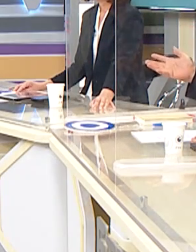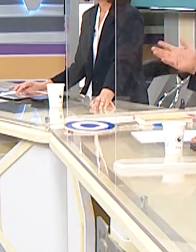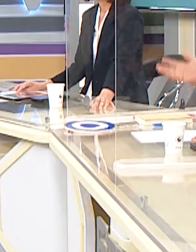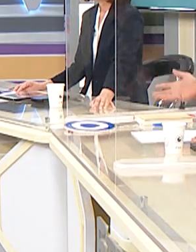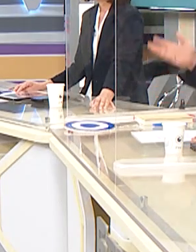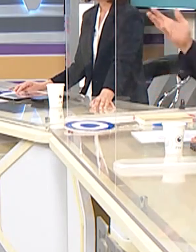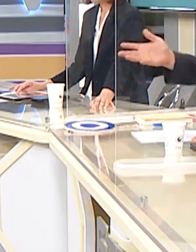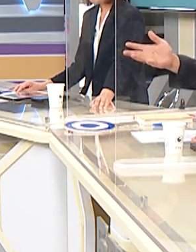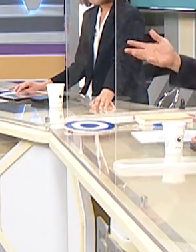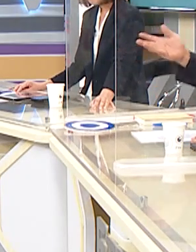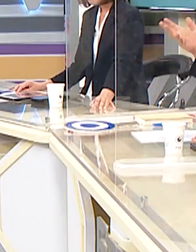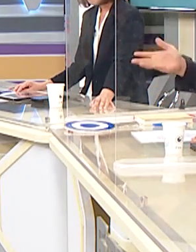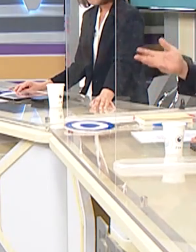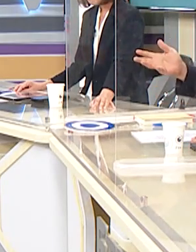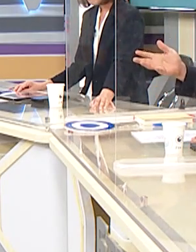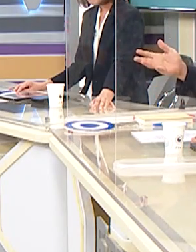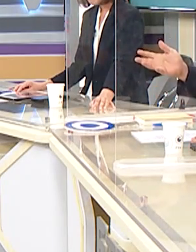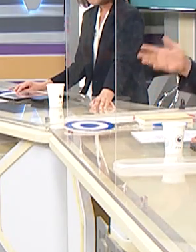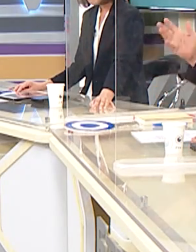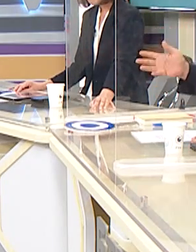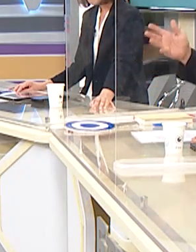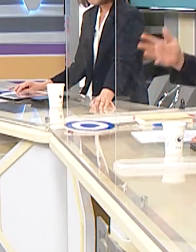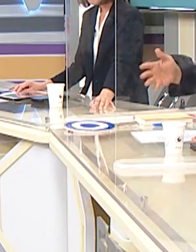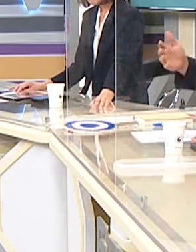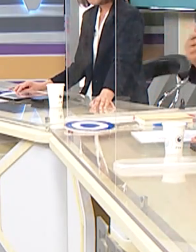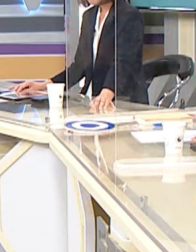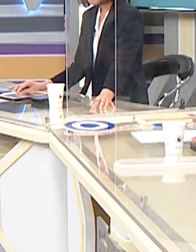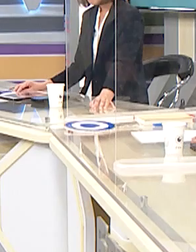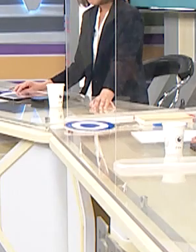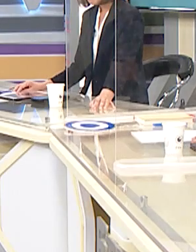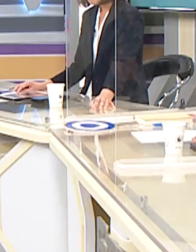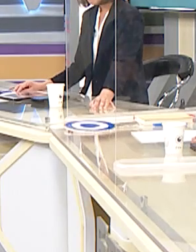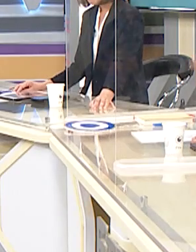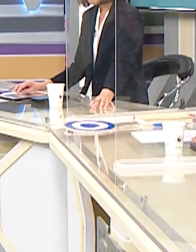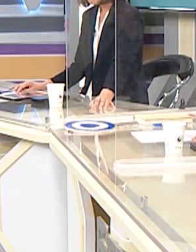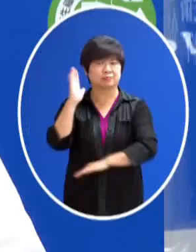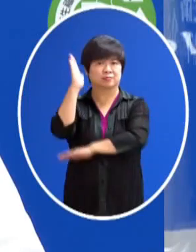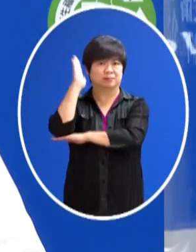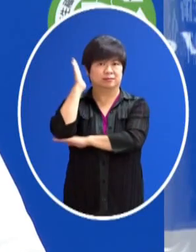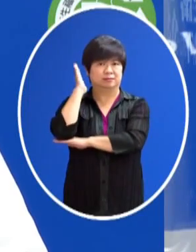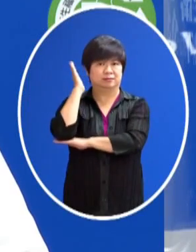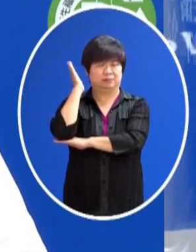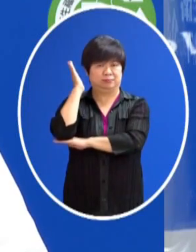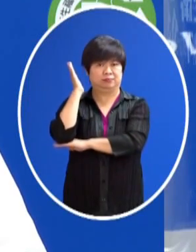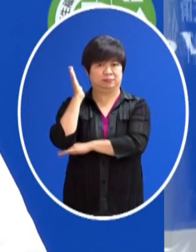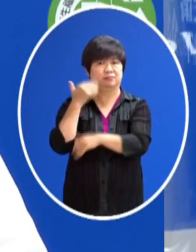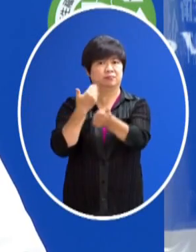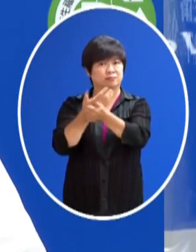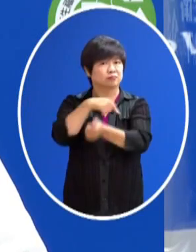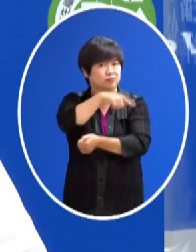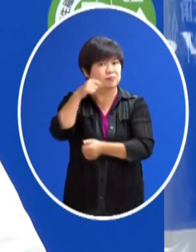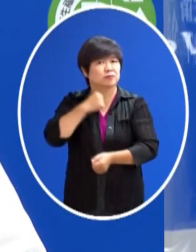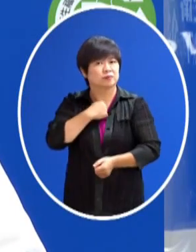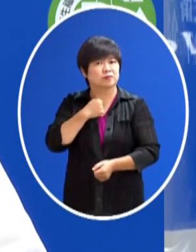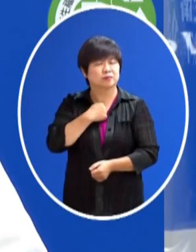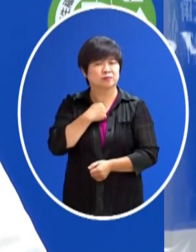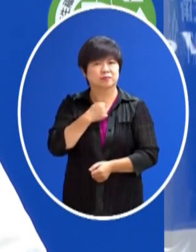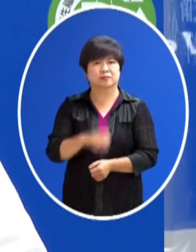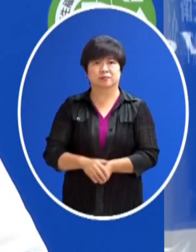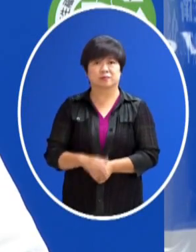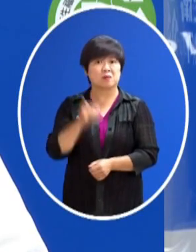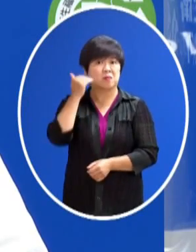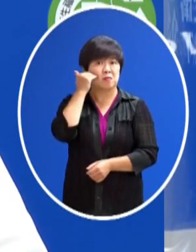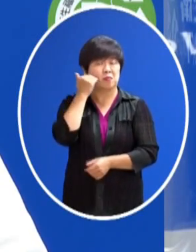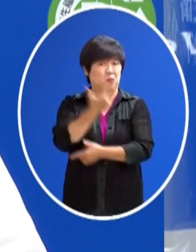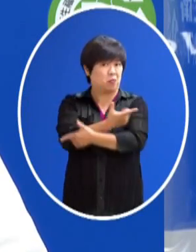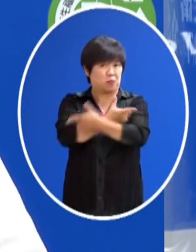忠开始政治化哦，伊无去讲后壁所讲的这物件，这第一点。第一点，用政风